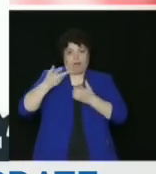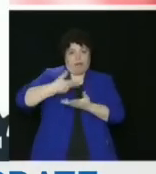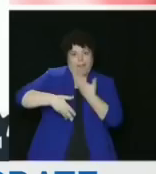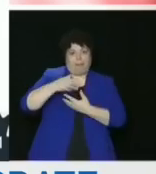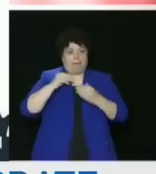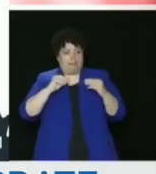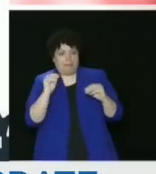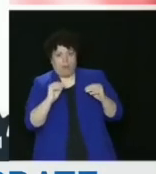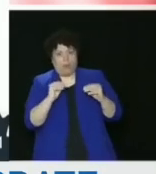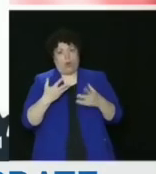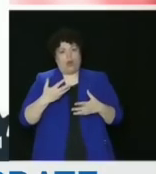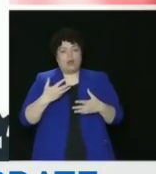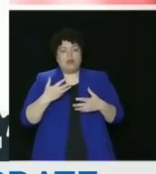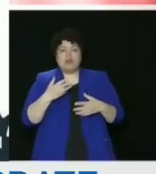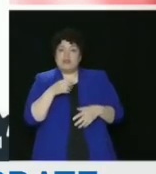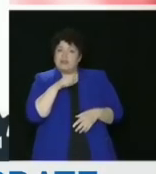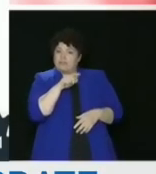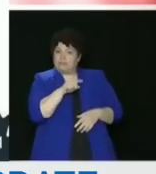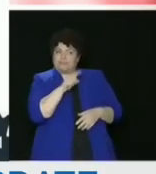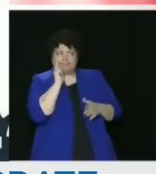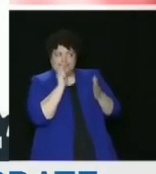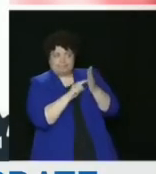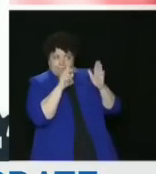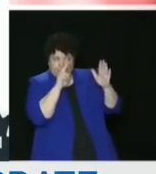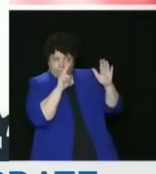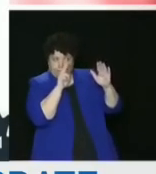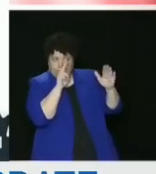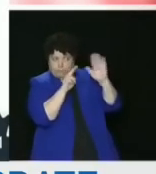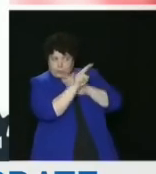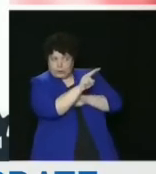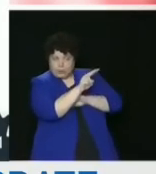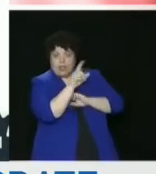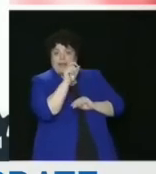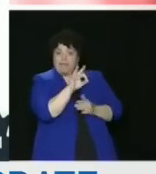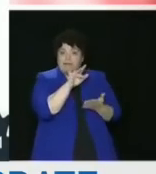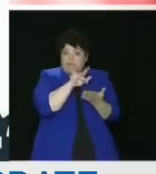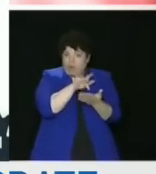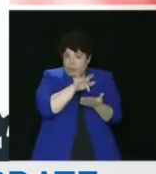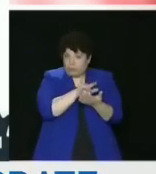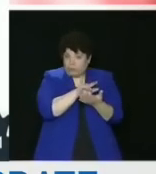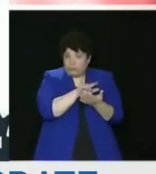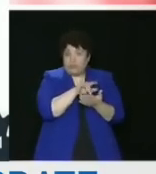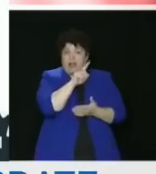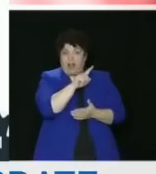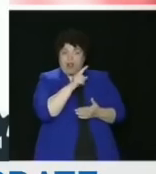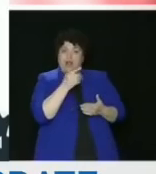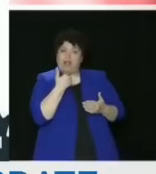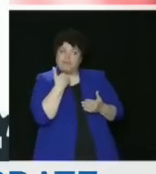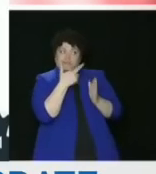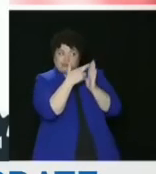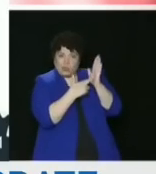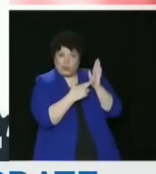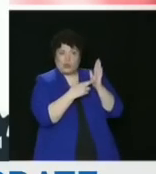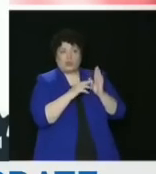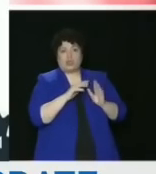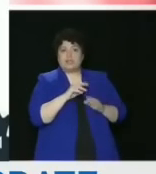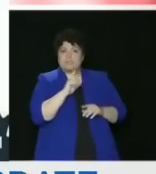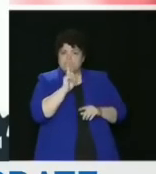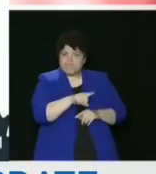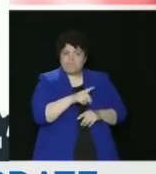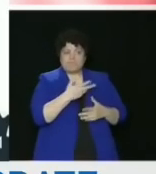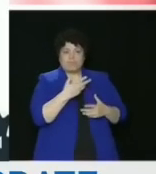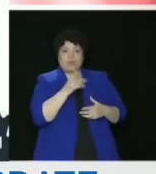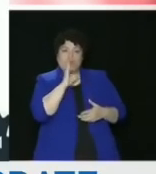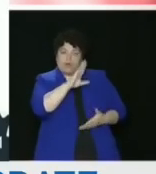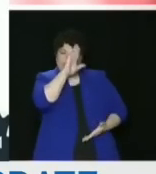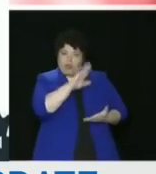Si la mise en œuvre et le If respect des mesures sont implementation and modérément adherence to measures is efficaces, la moderately réduction effective, des taux de reducing contact contact entre les rates personnes de between people